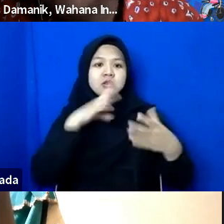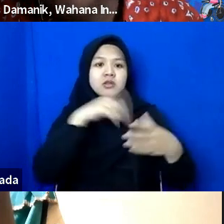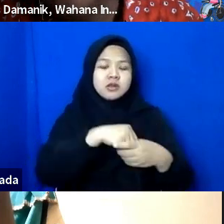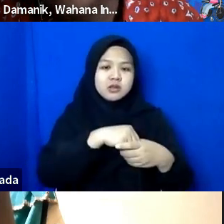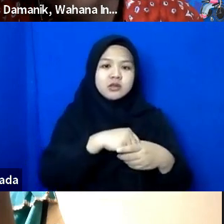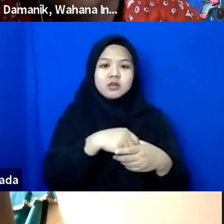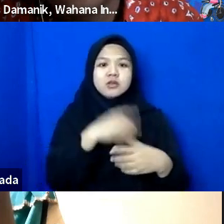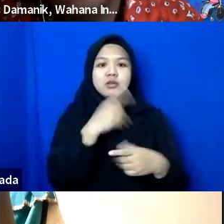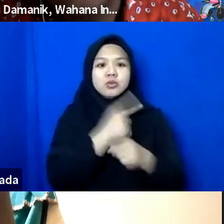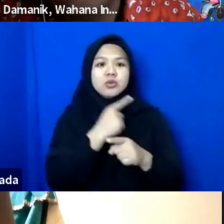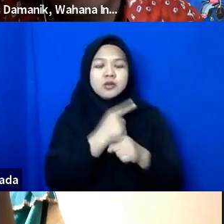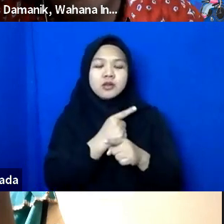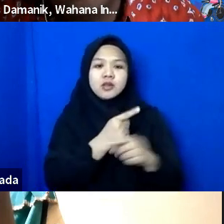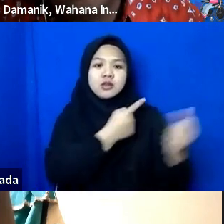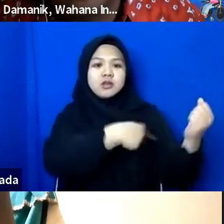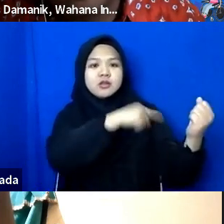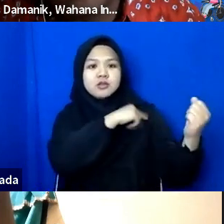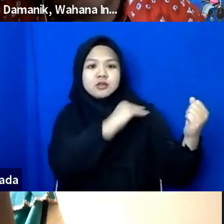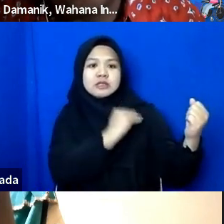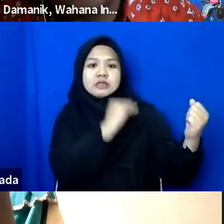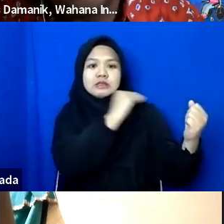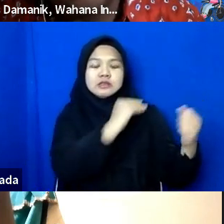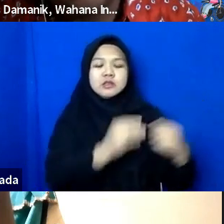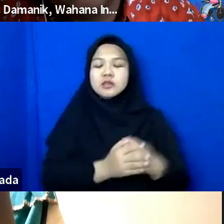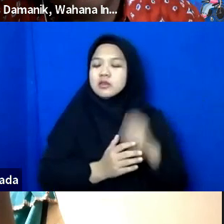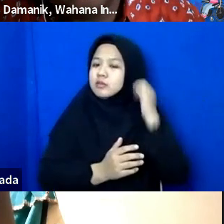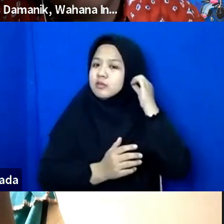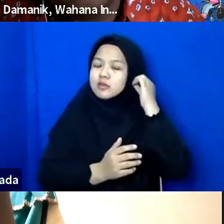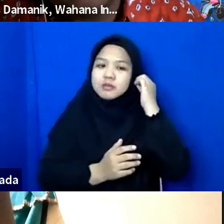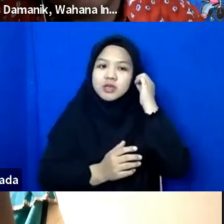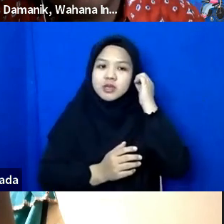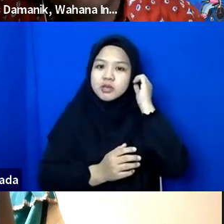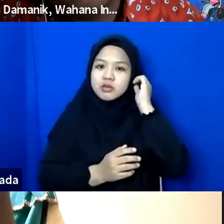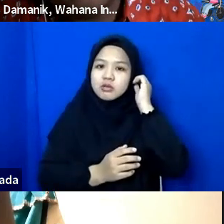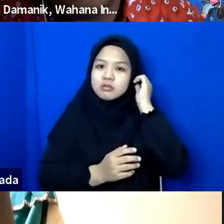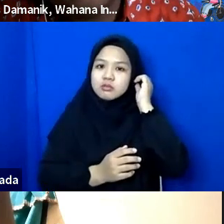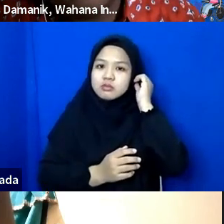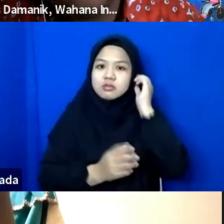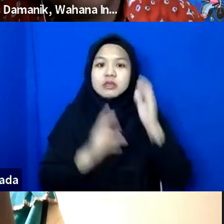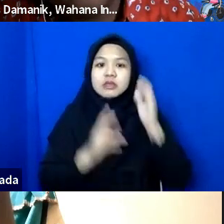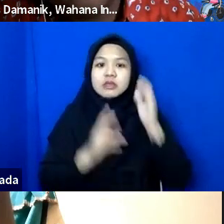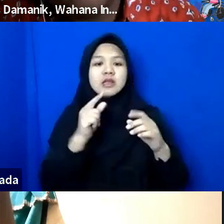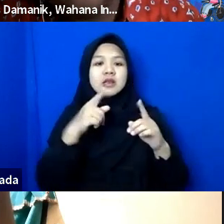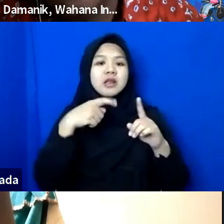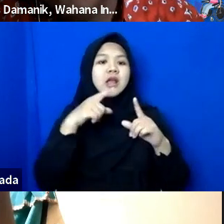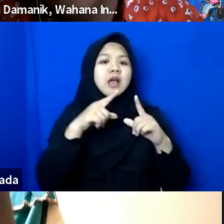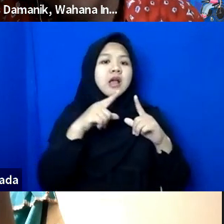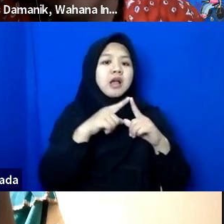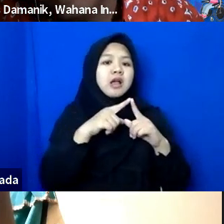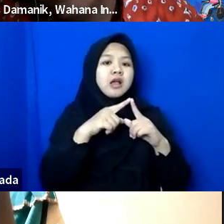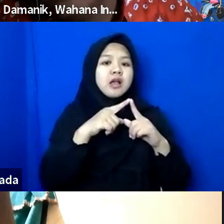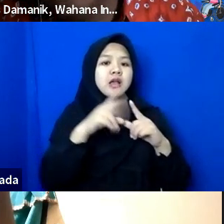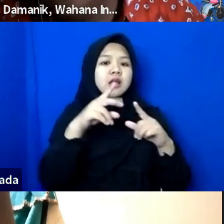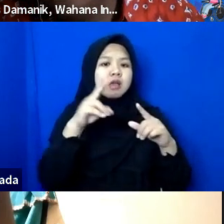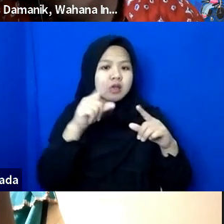kapasitas guru-guru kita ya Nah kemusrikan Kak retake RKS dan rkas yang inklusif